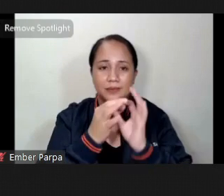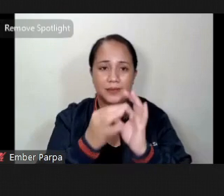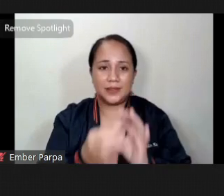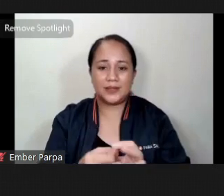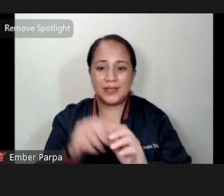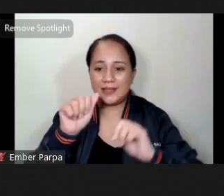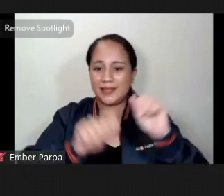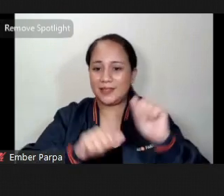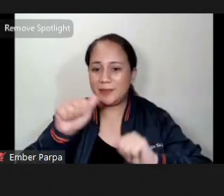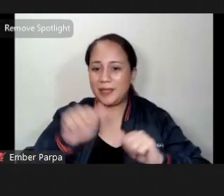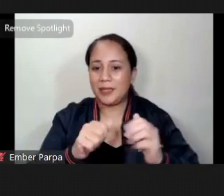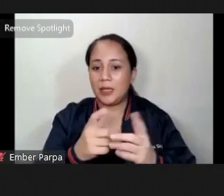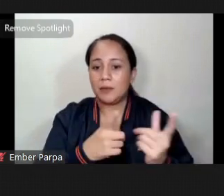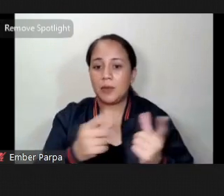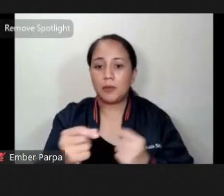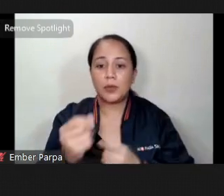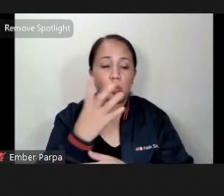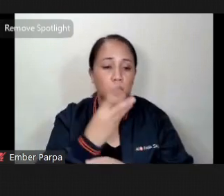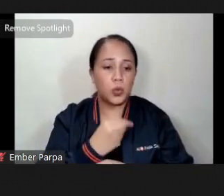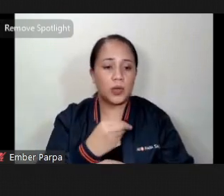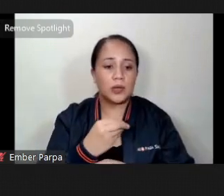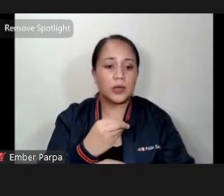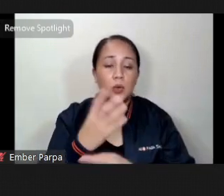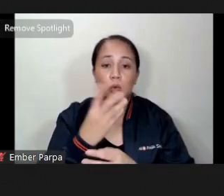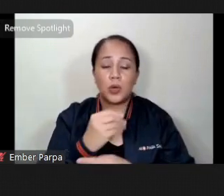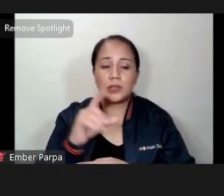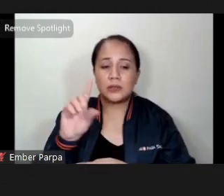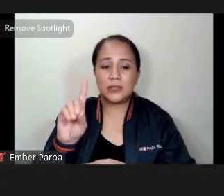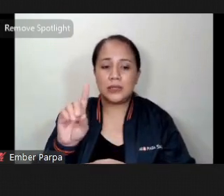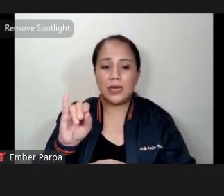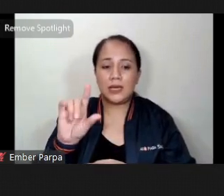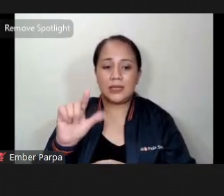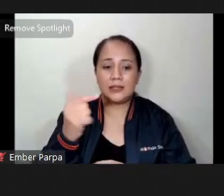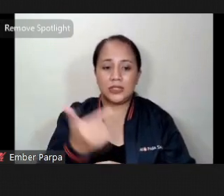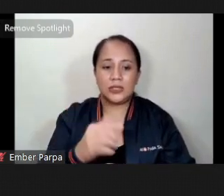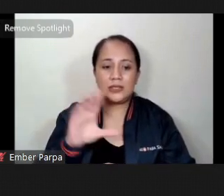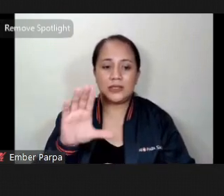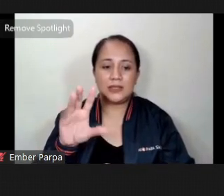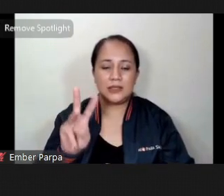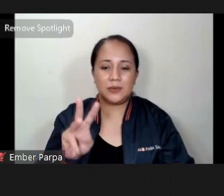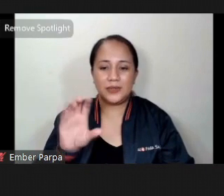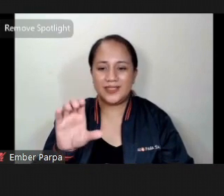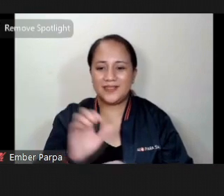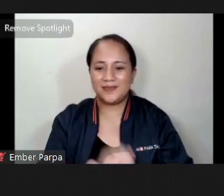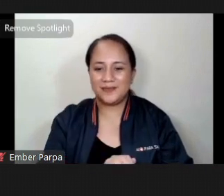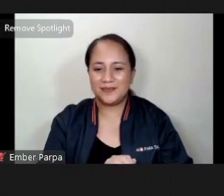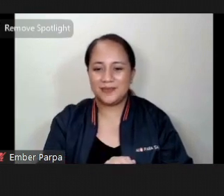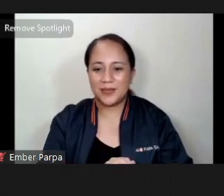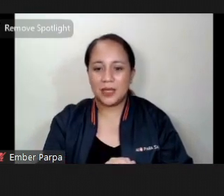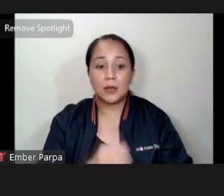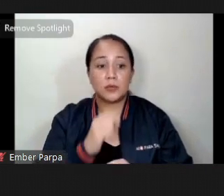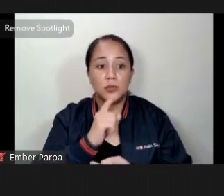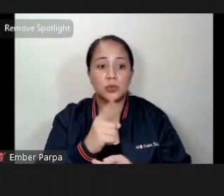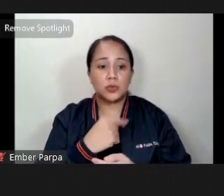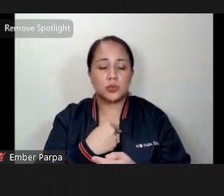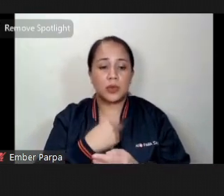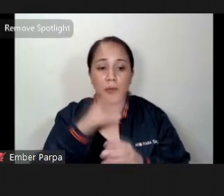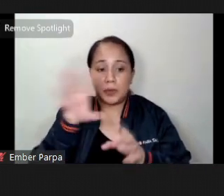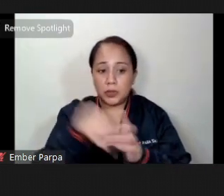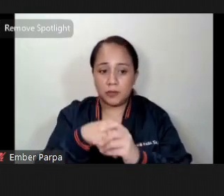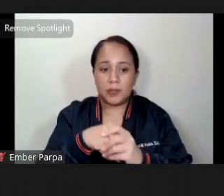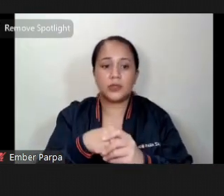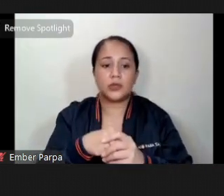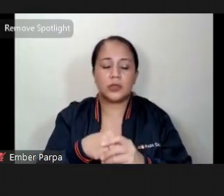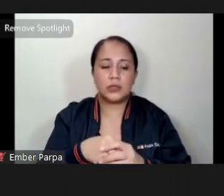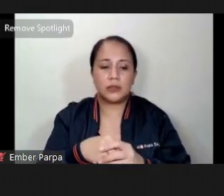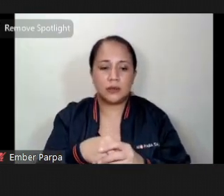ang implementer po natin ay ang DILG CWC. Ensure meaningful participation